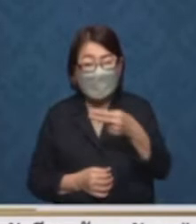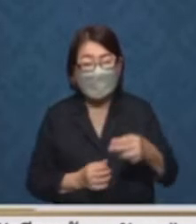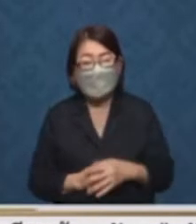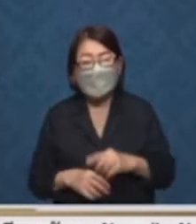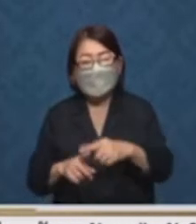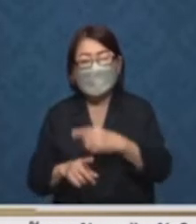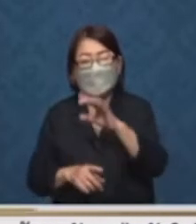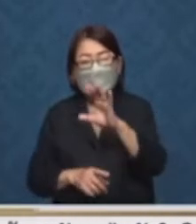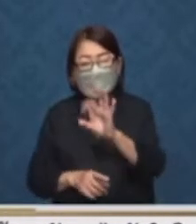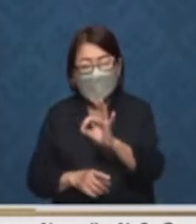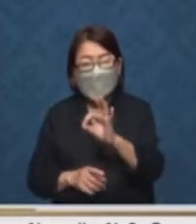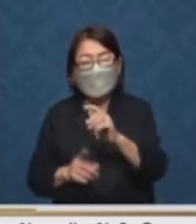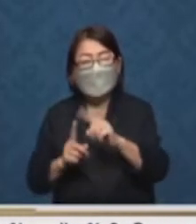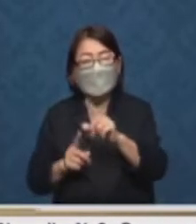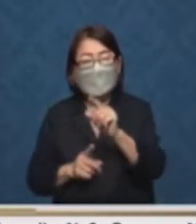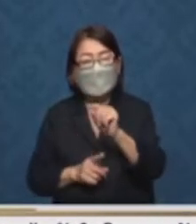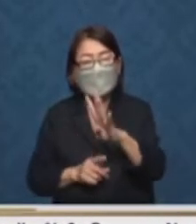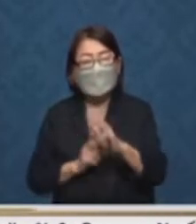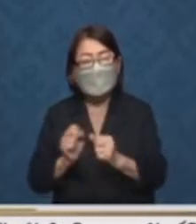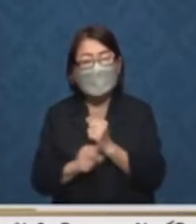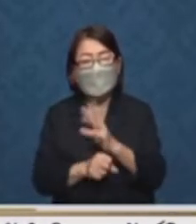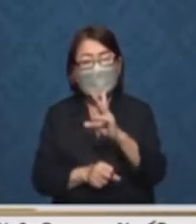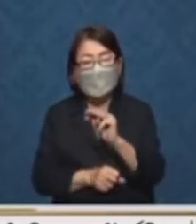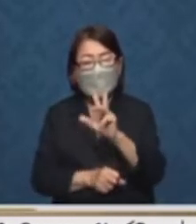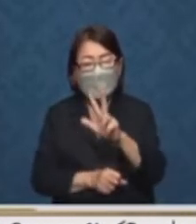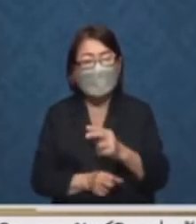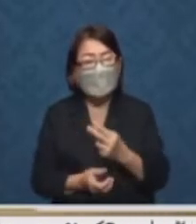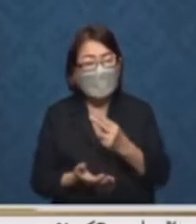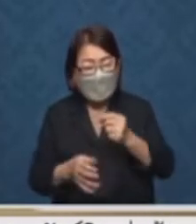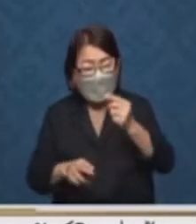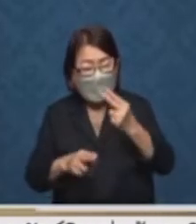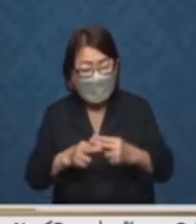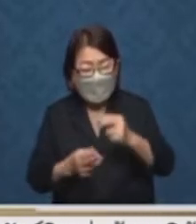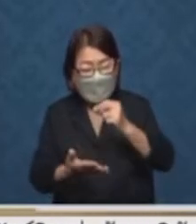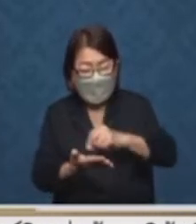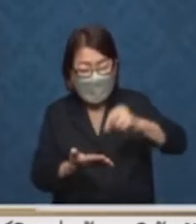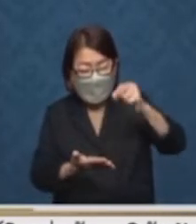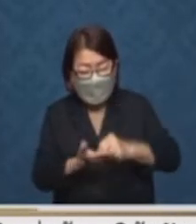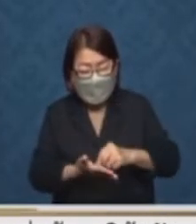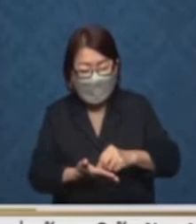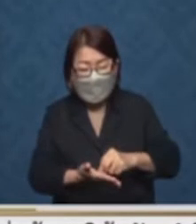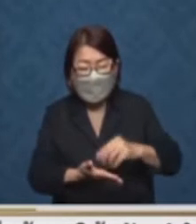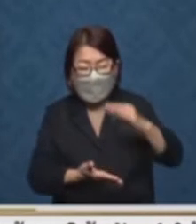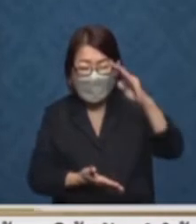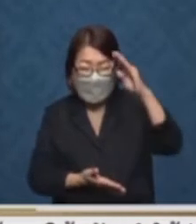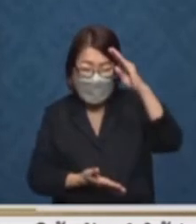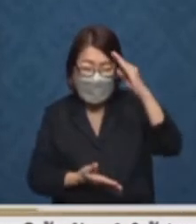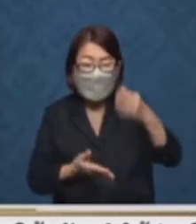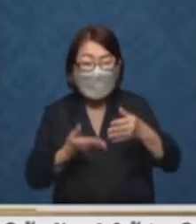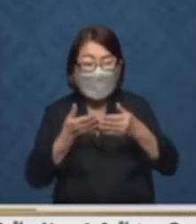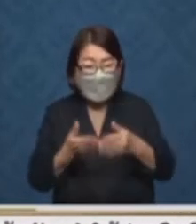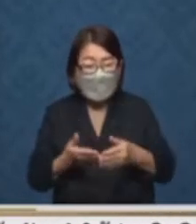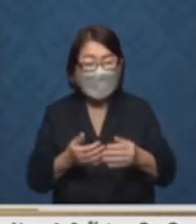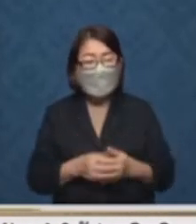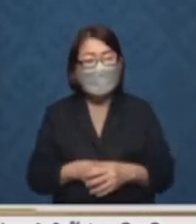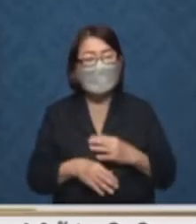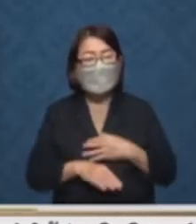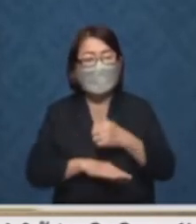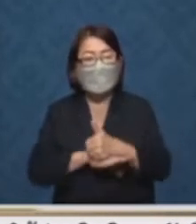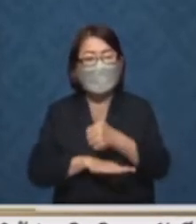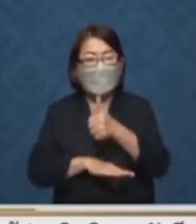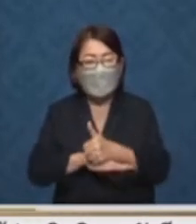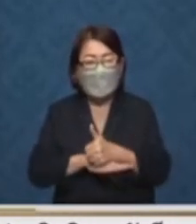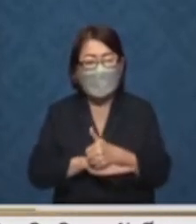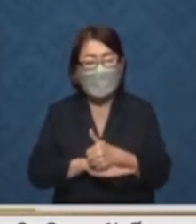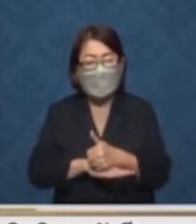น2563จดหมายนี้ลงนามโดยพลเรือเอกลือชัยลุดดิดผู้บัญชาการฐานเรือใน